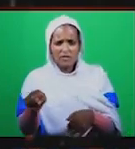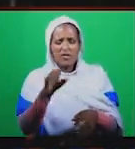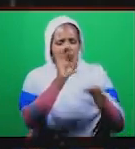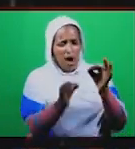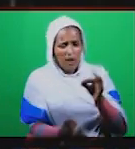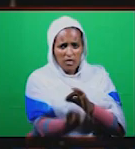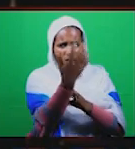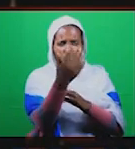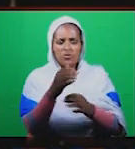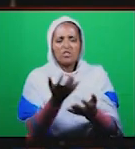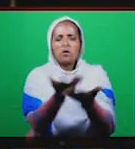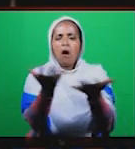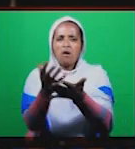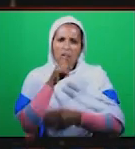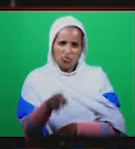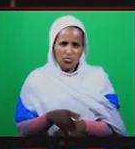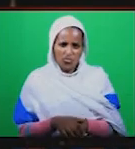ሰማዕታቶች